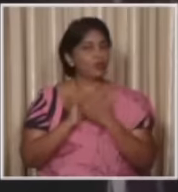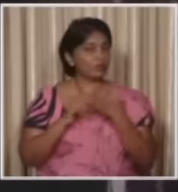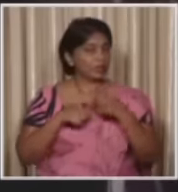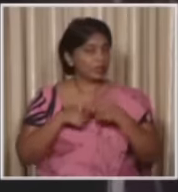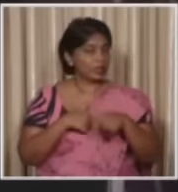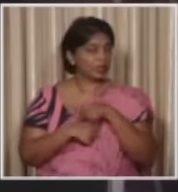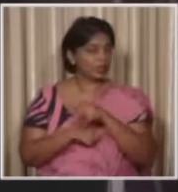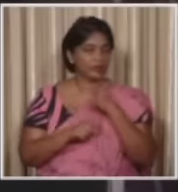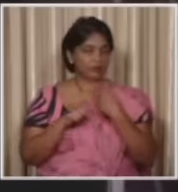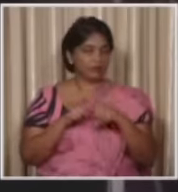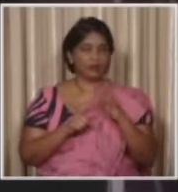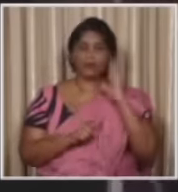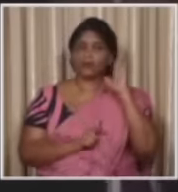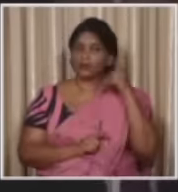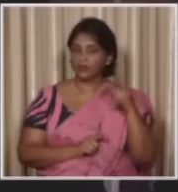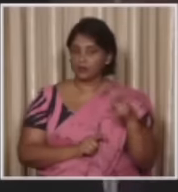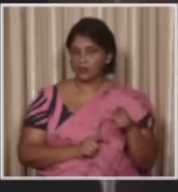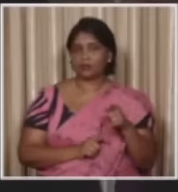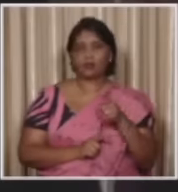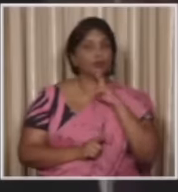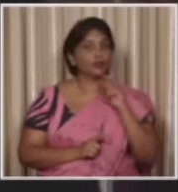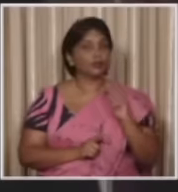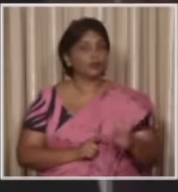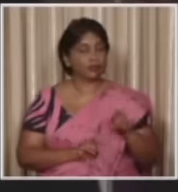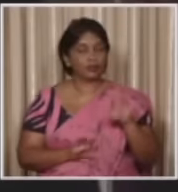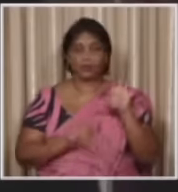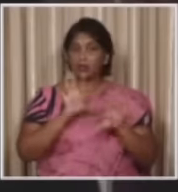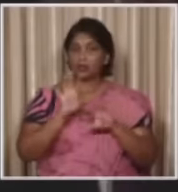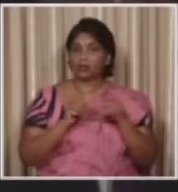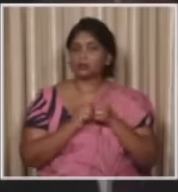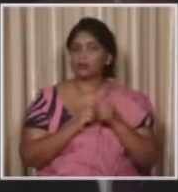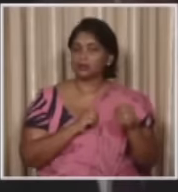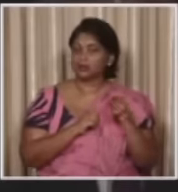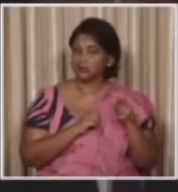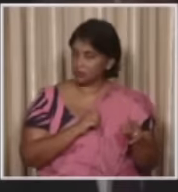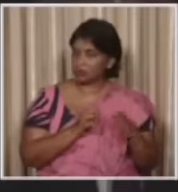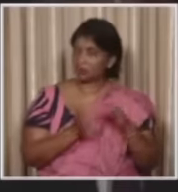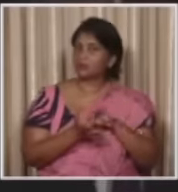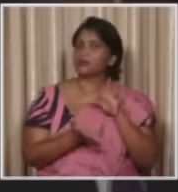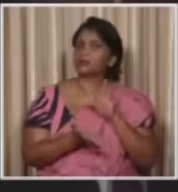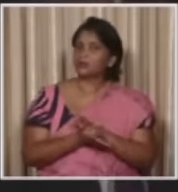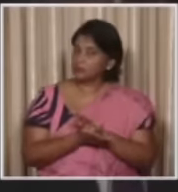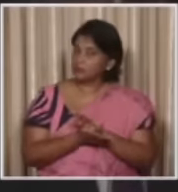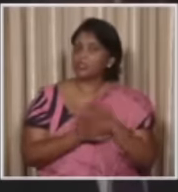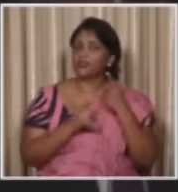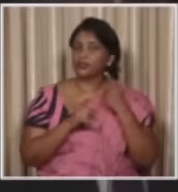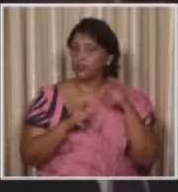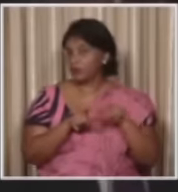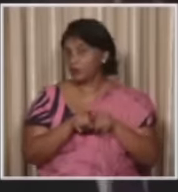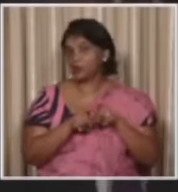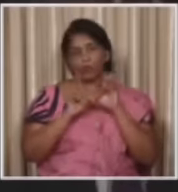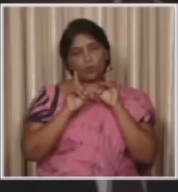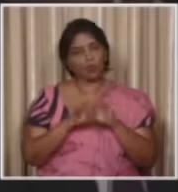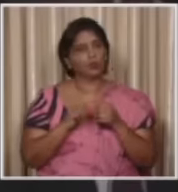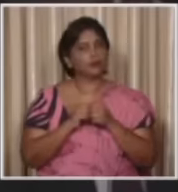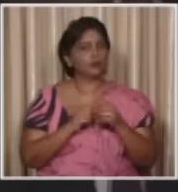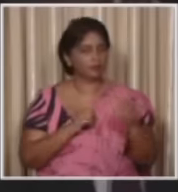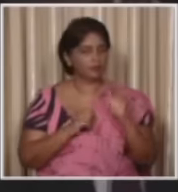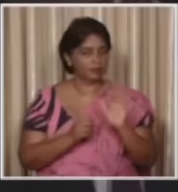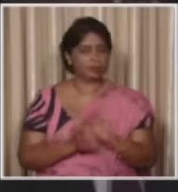නෙවෙයි විශේෂයෙන්ම විනිශ්චයකරුවන් පත්කිරීමේදී ගන්න ඒ තීන්දුව ගැනීමේදී පවා ඒ ආකාරයෙන් කටයුතු